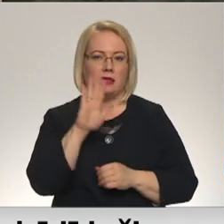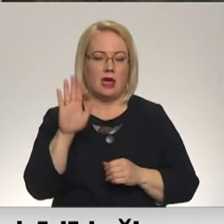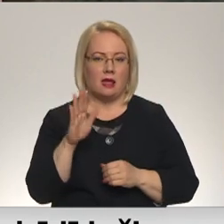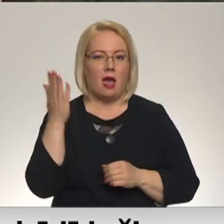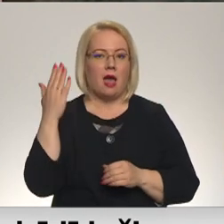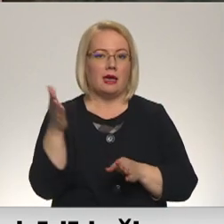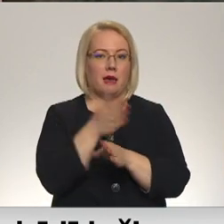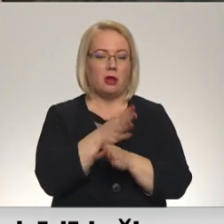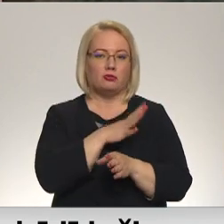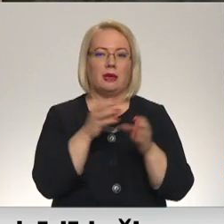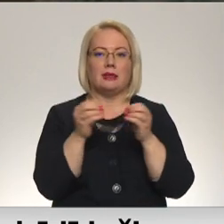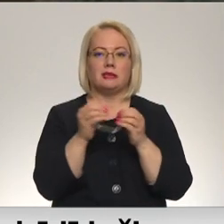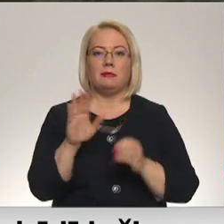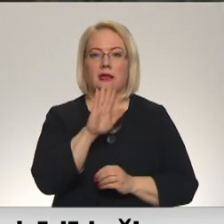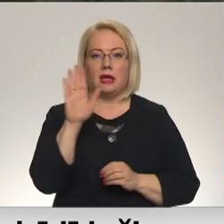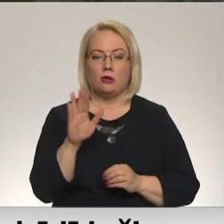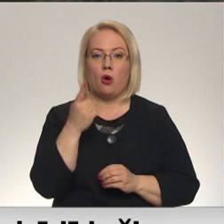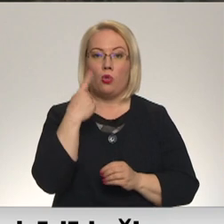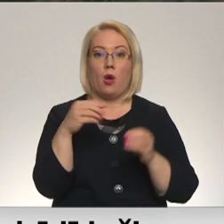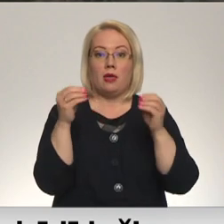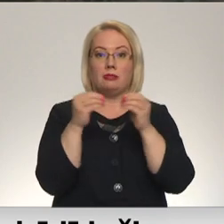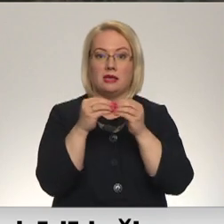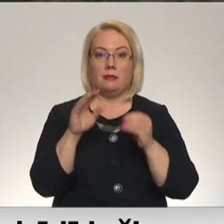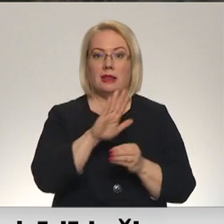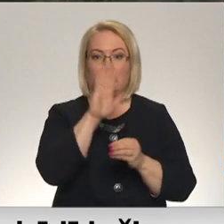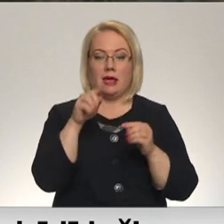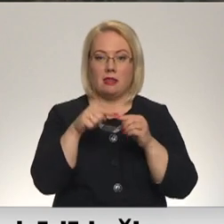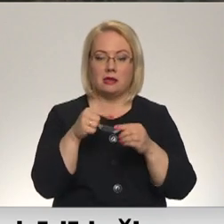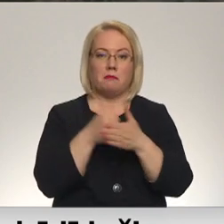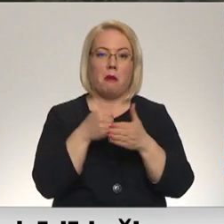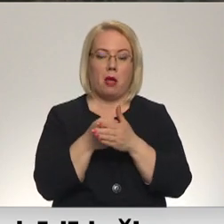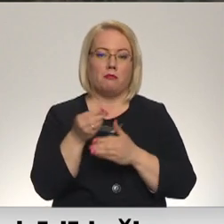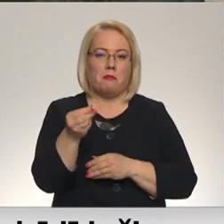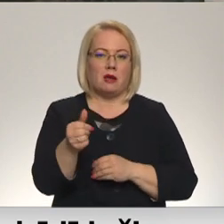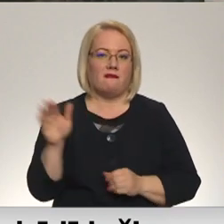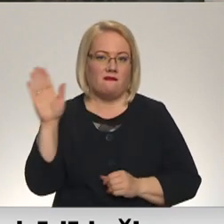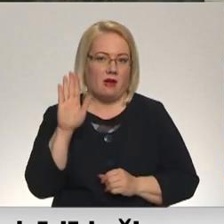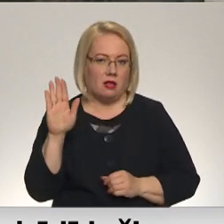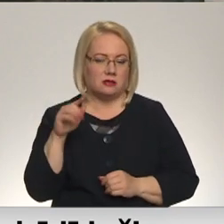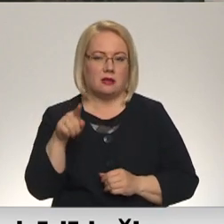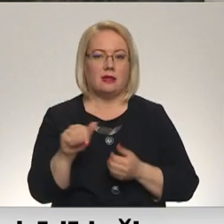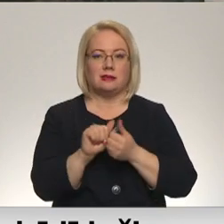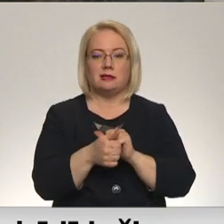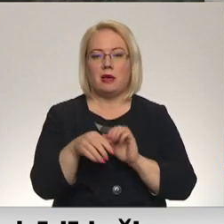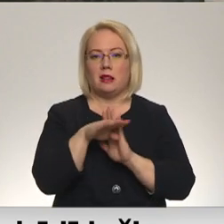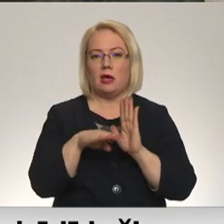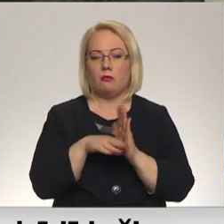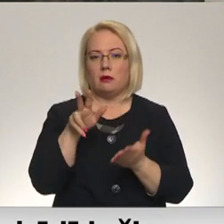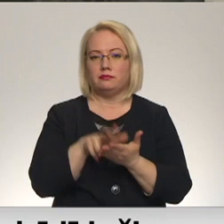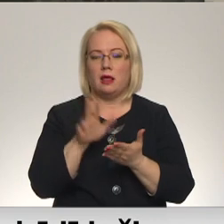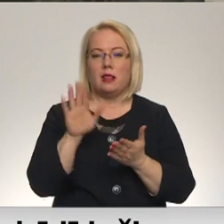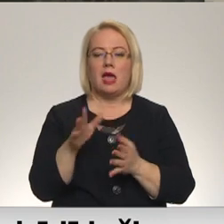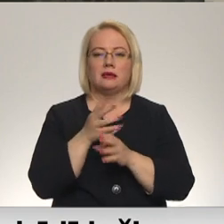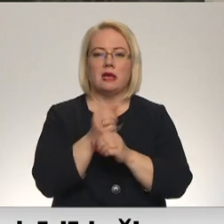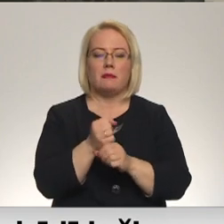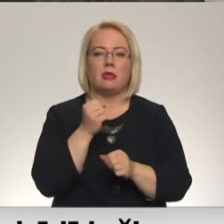līdzinējot 10 dienu vietā. Un no 10. Slimības dienas pabalstu izmaksās valsts. Šādas izmaiņas likumā pieņemtas, lai